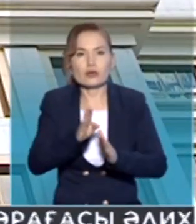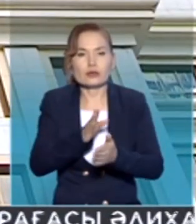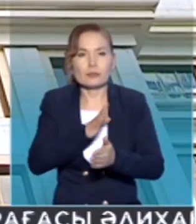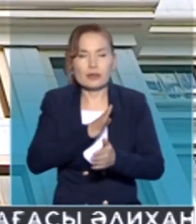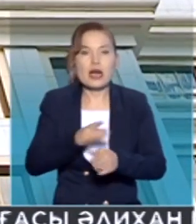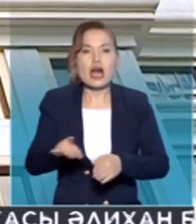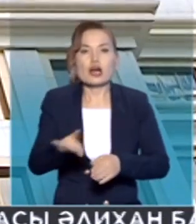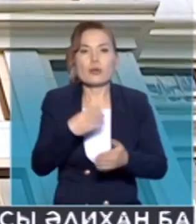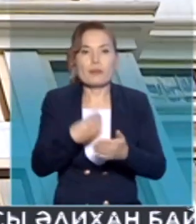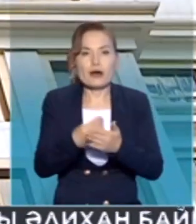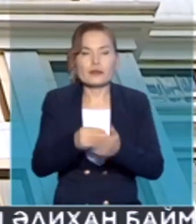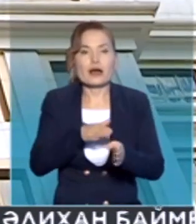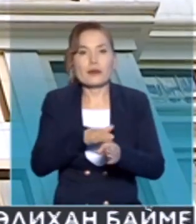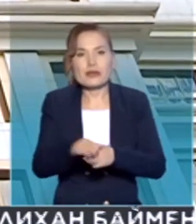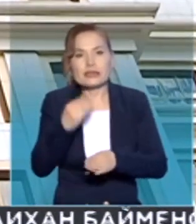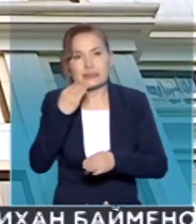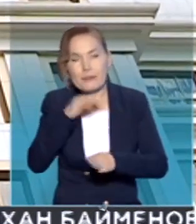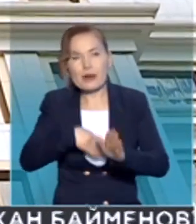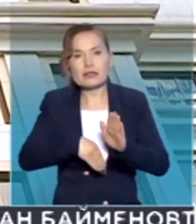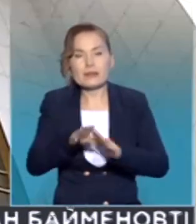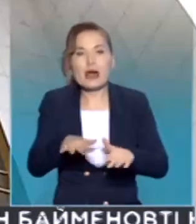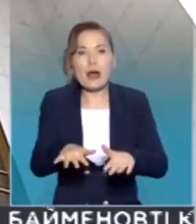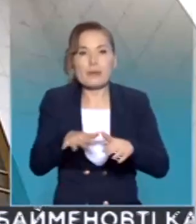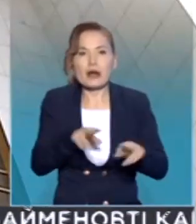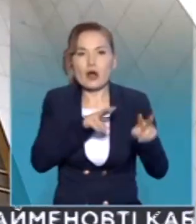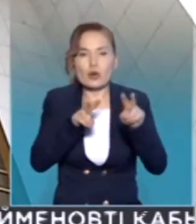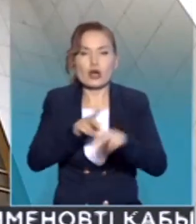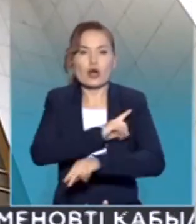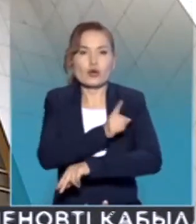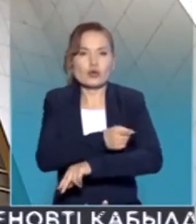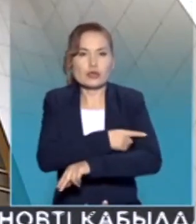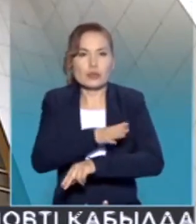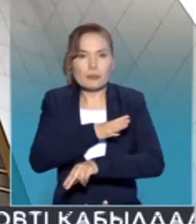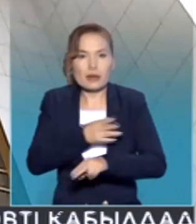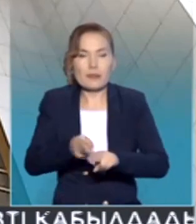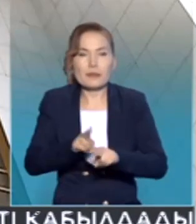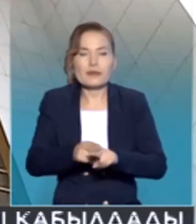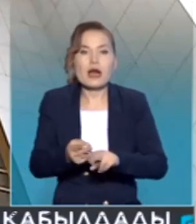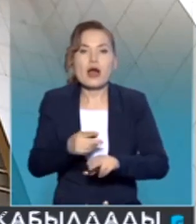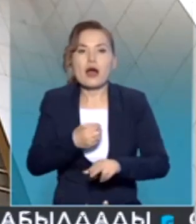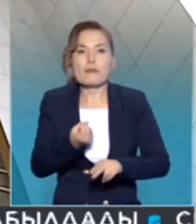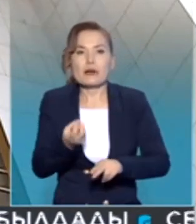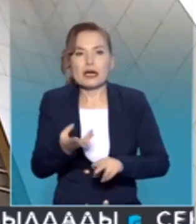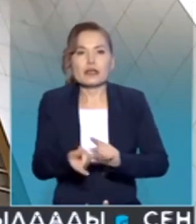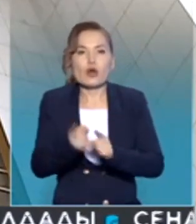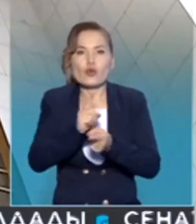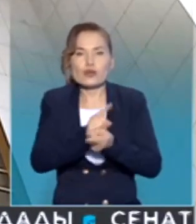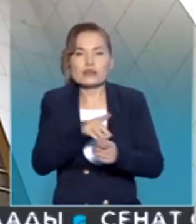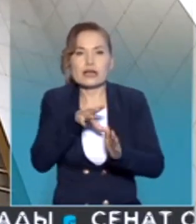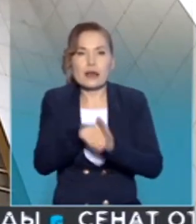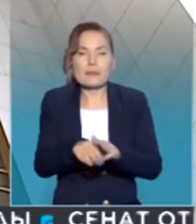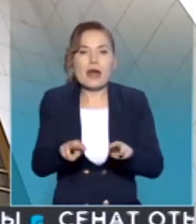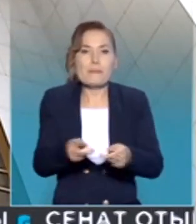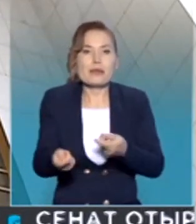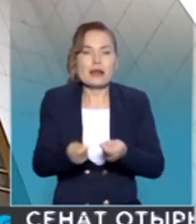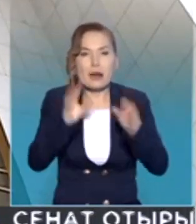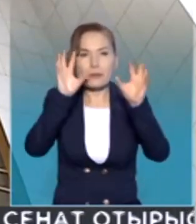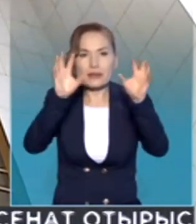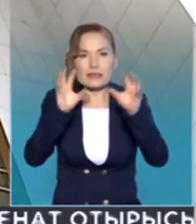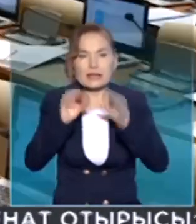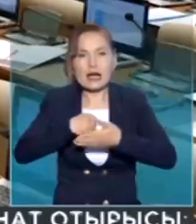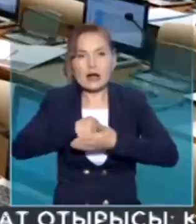Республикалық бюджеттің атқарылу сапасына парламенттік бақылау күшейген. Сонымен бірге бірқатар өзгерістер биліктің заң шығарушы тармағын